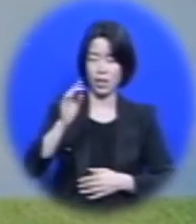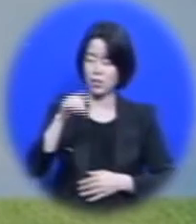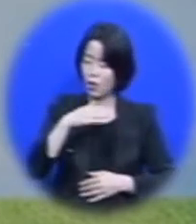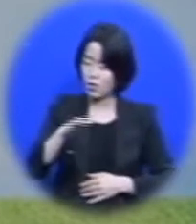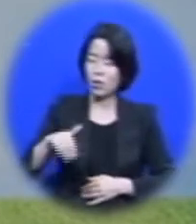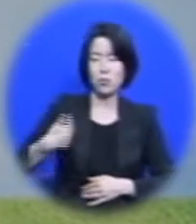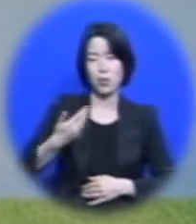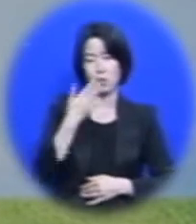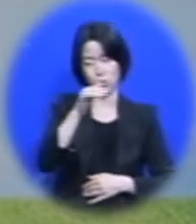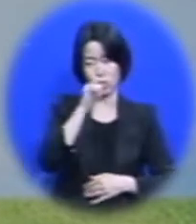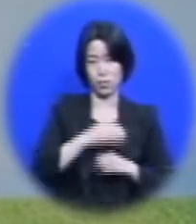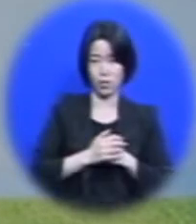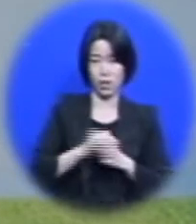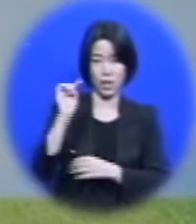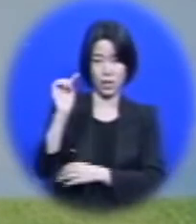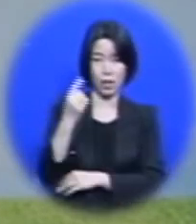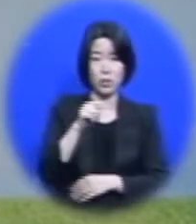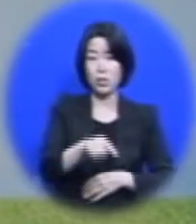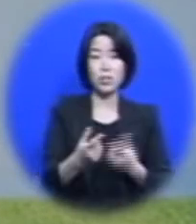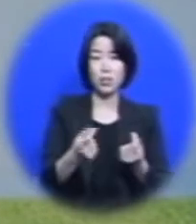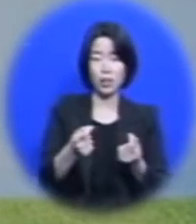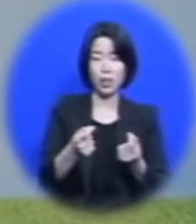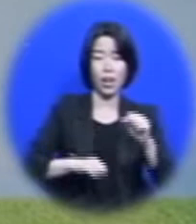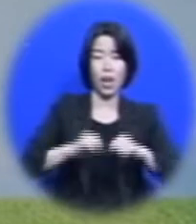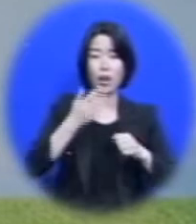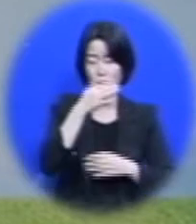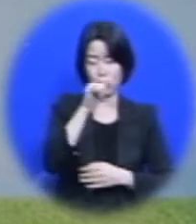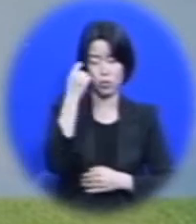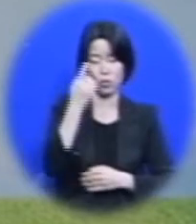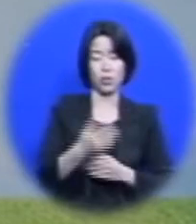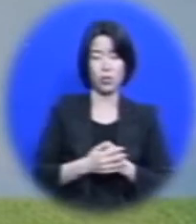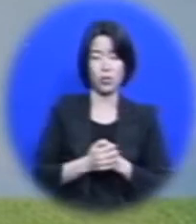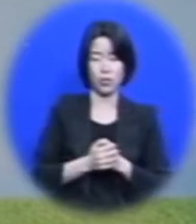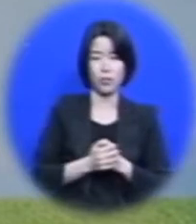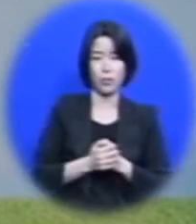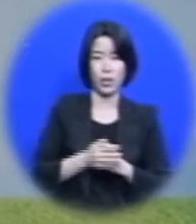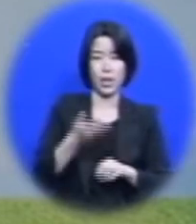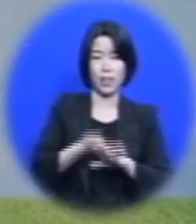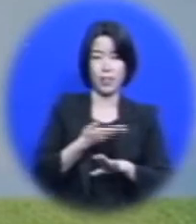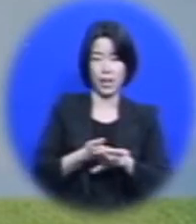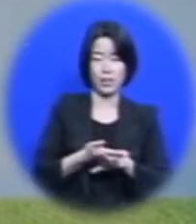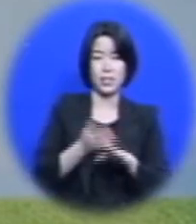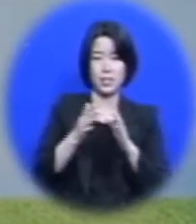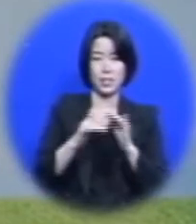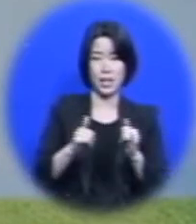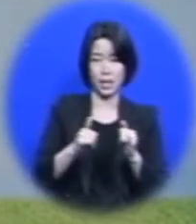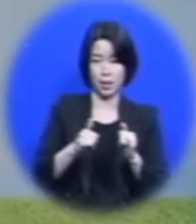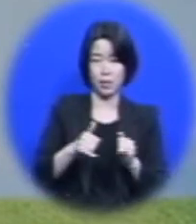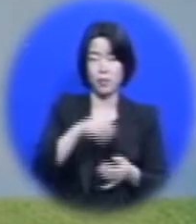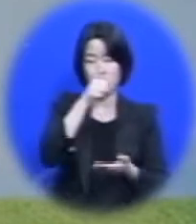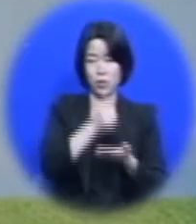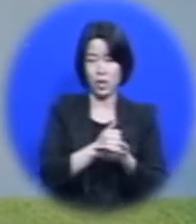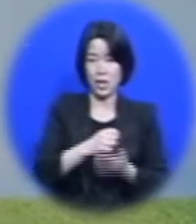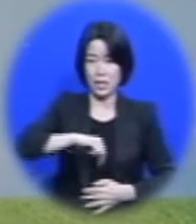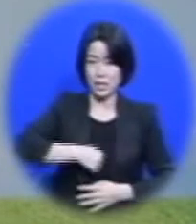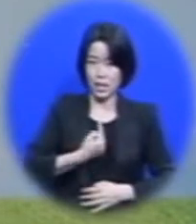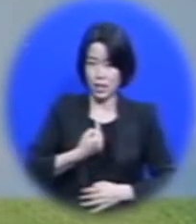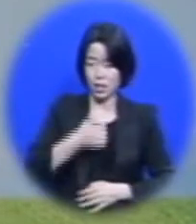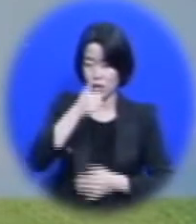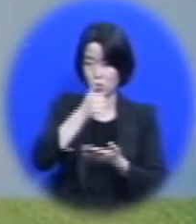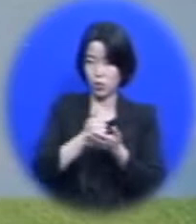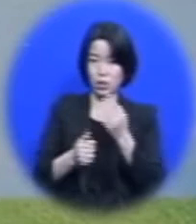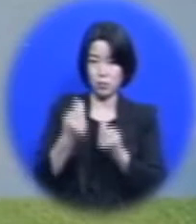있다는 것. 다윗처럼 이렇게 할 수 있다는 겁니다. 다른 사람의 죄에 대해서 다윗이 지은 죄와 비교하면 아무것도